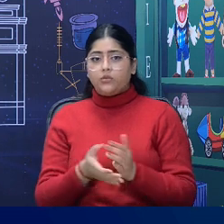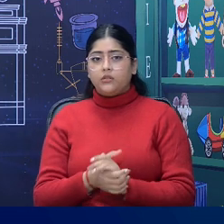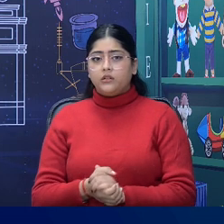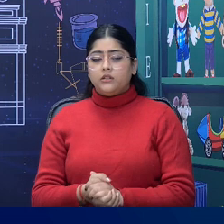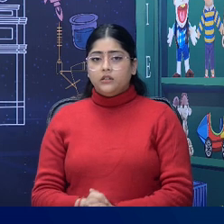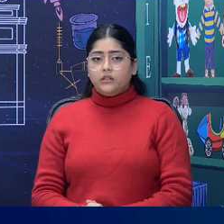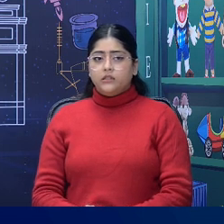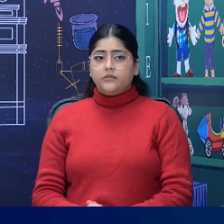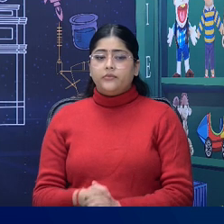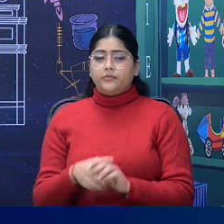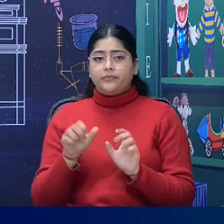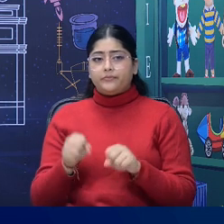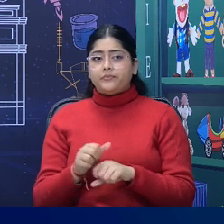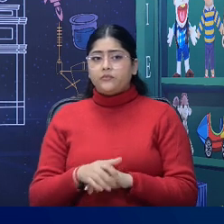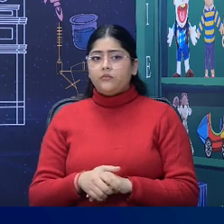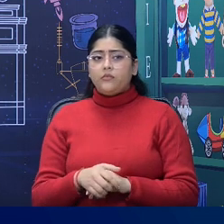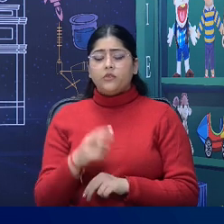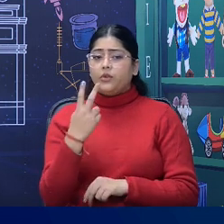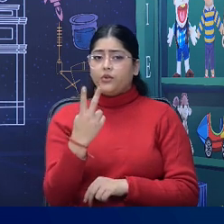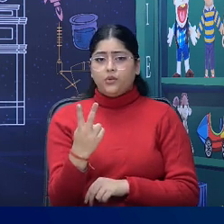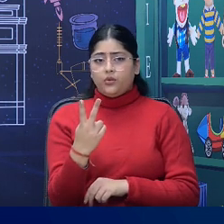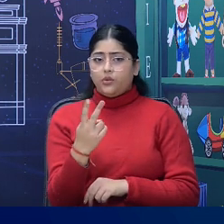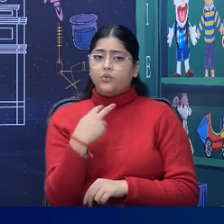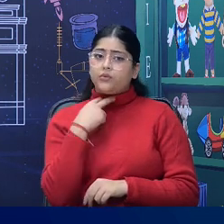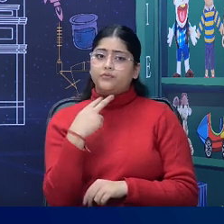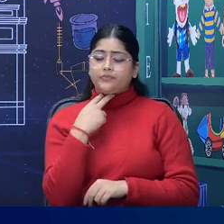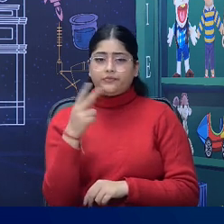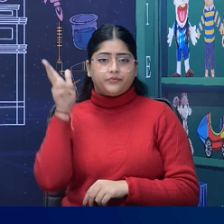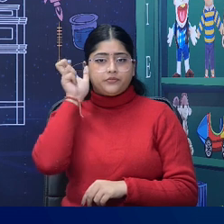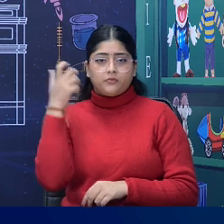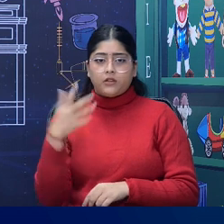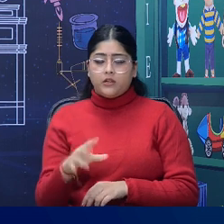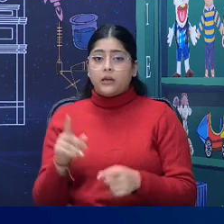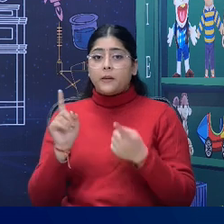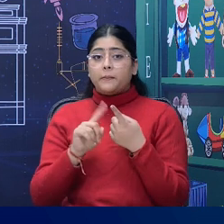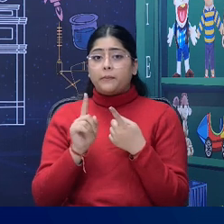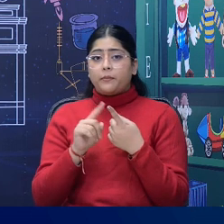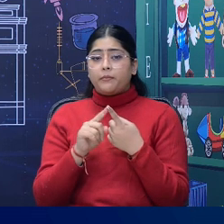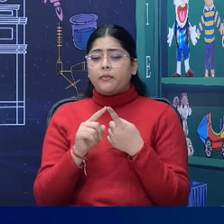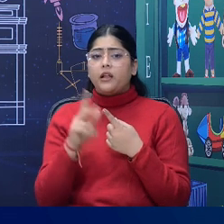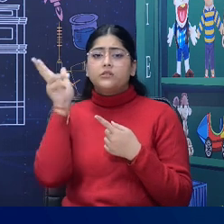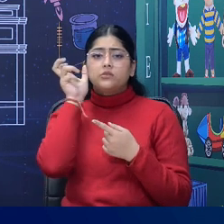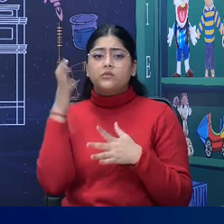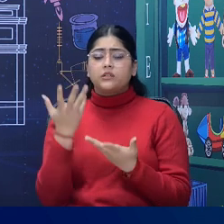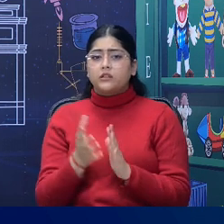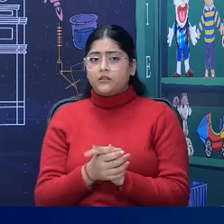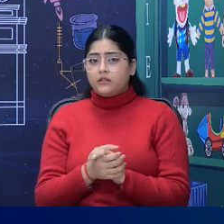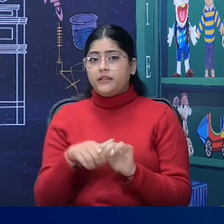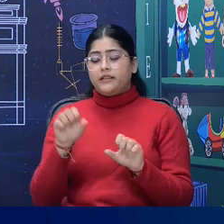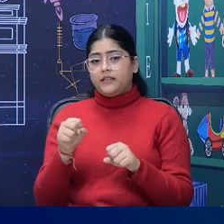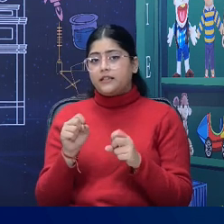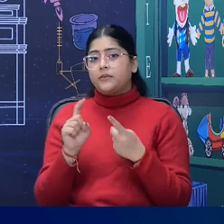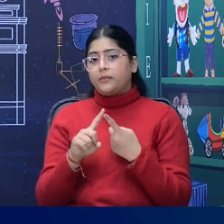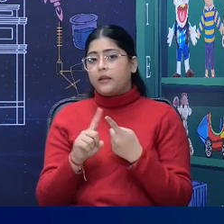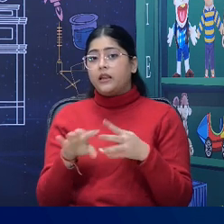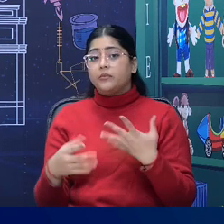लो जी मैम अभी आपने दो ऑडियो सुने पहला ऑडियो था उसमें क्या आपने सुना जी ये एक साधु थे